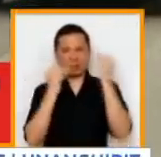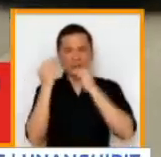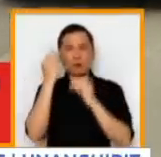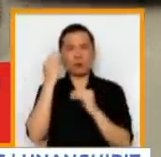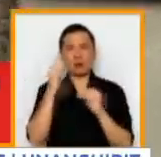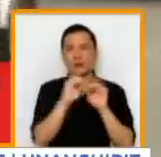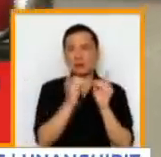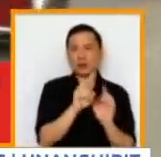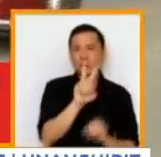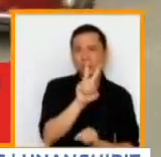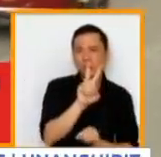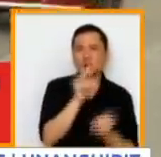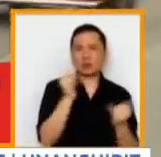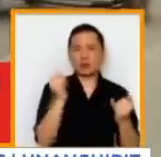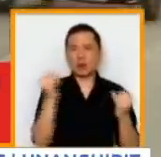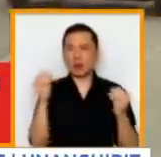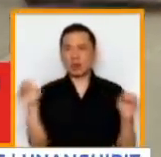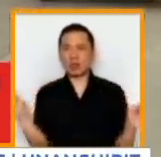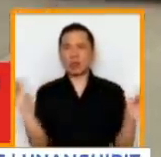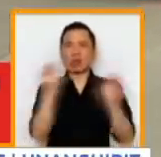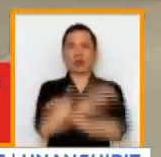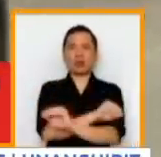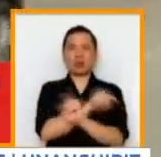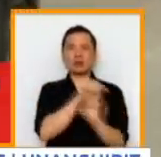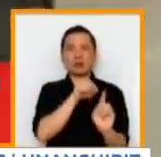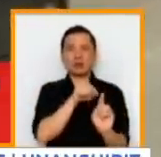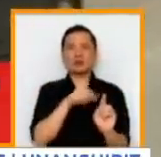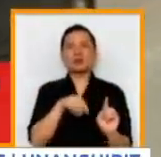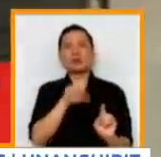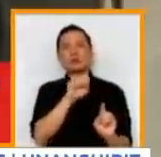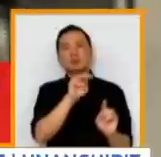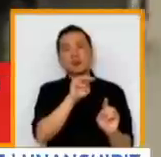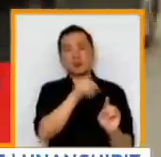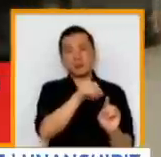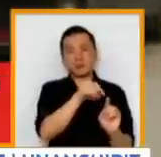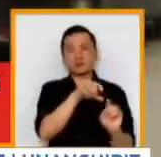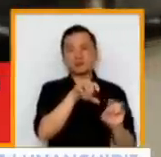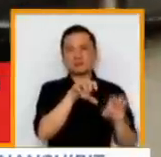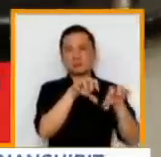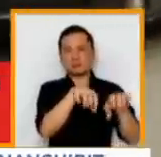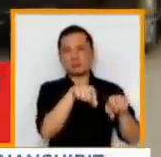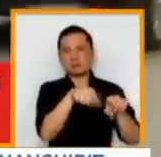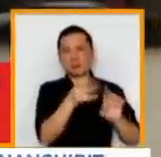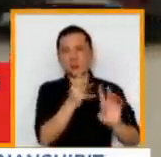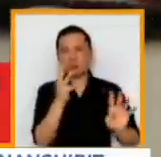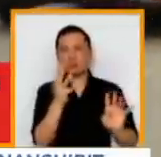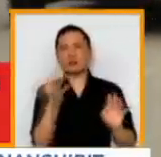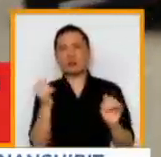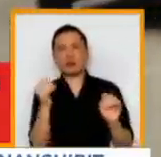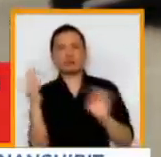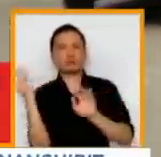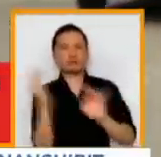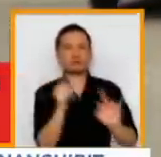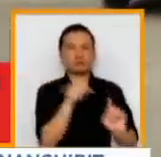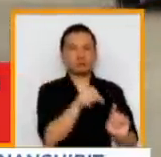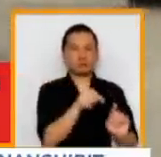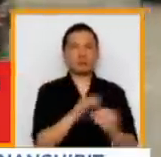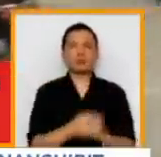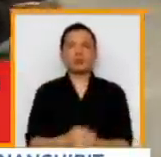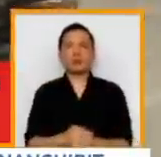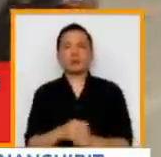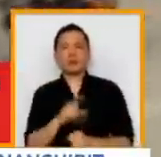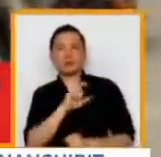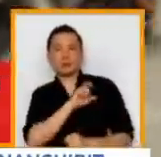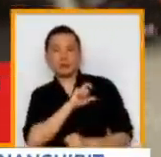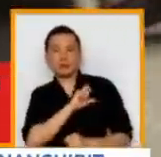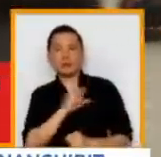salip na doon sa SM North EDSA pumunta ay dito pa rin sila nagtutungo. Pero mayroong mga pulis naman dito, task force disiplina at mga DPOS na